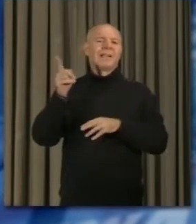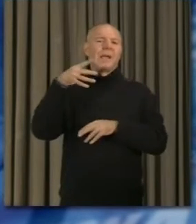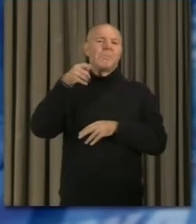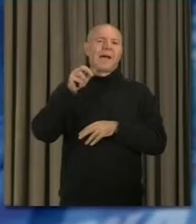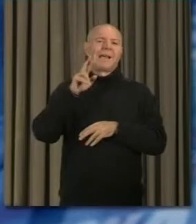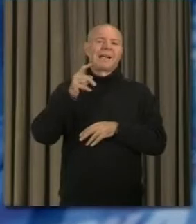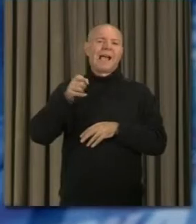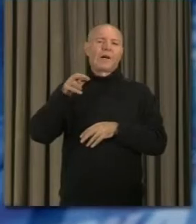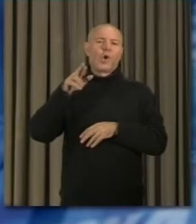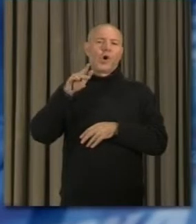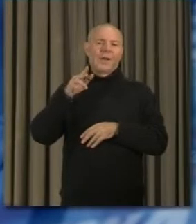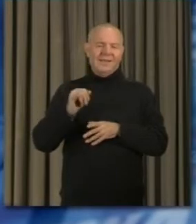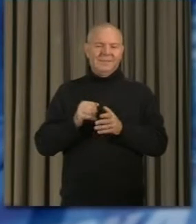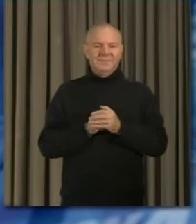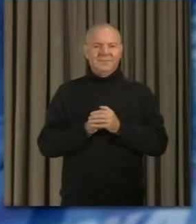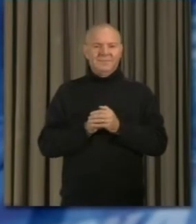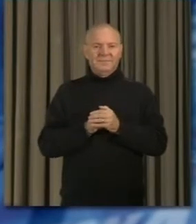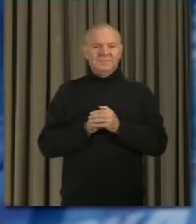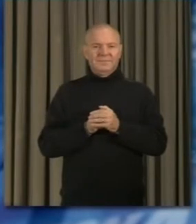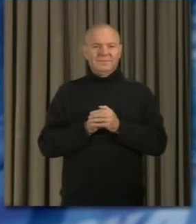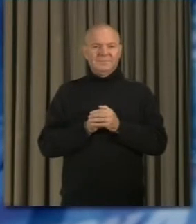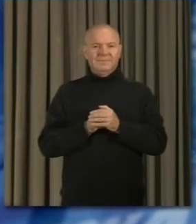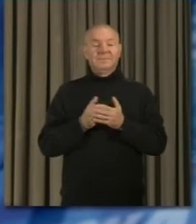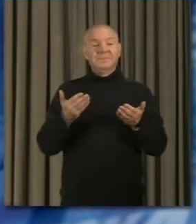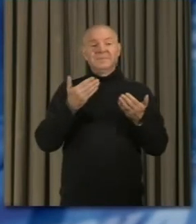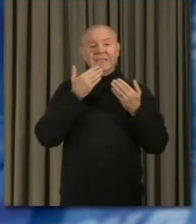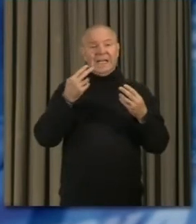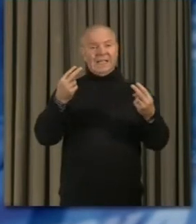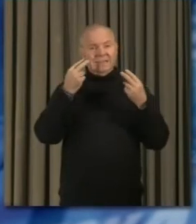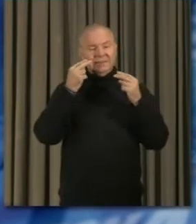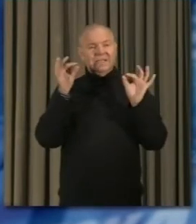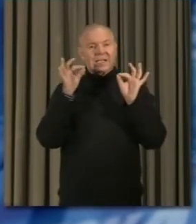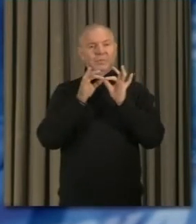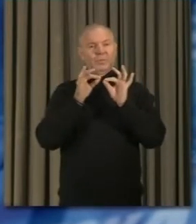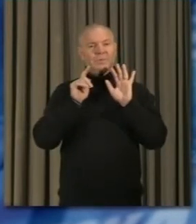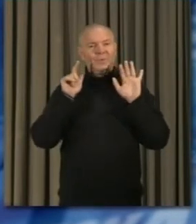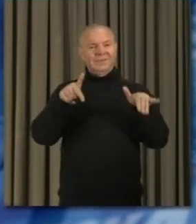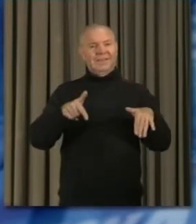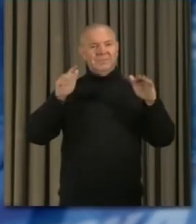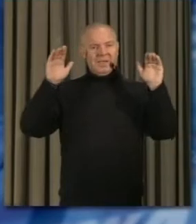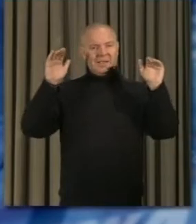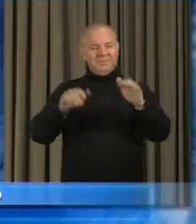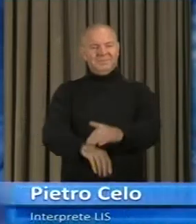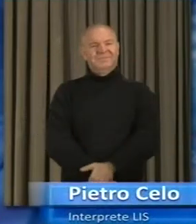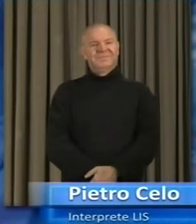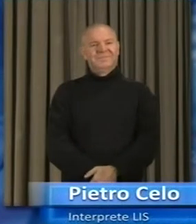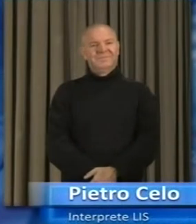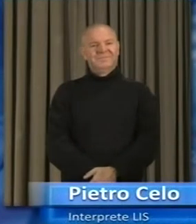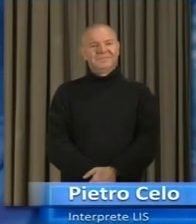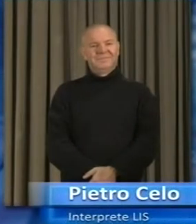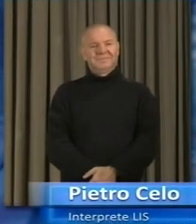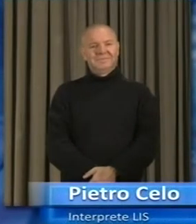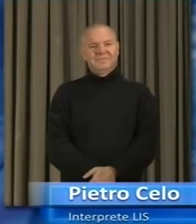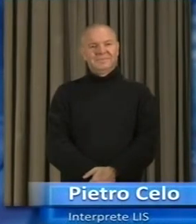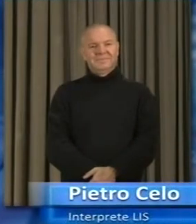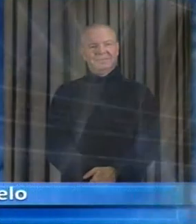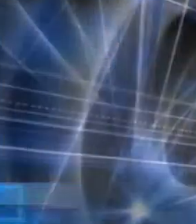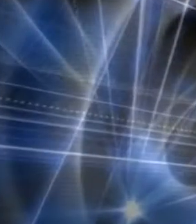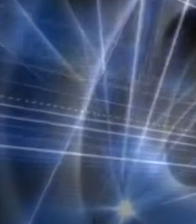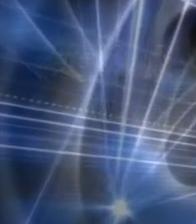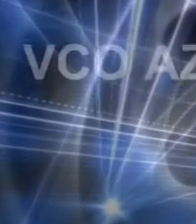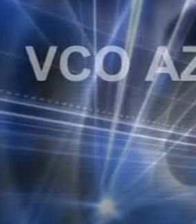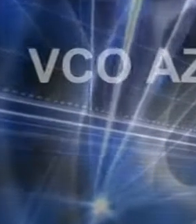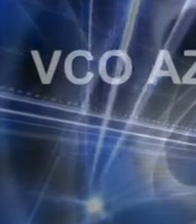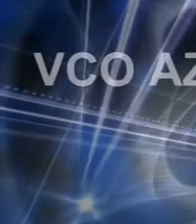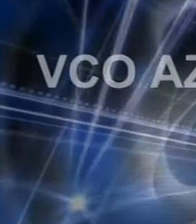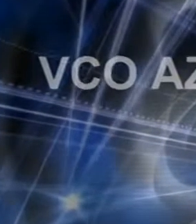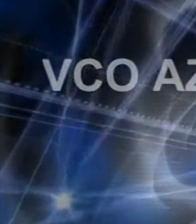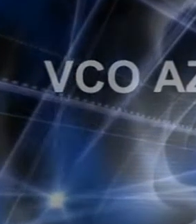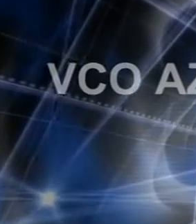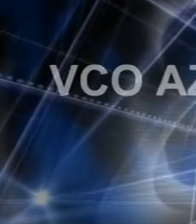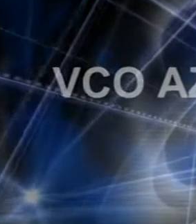a